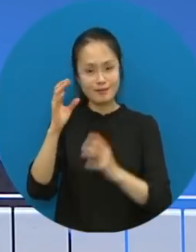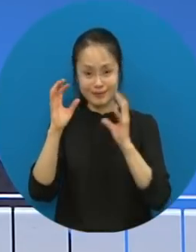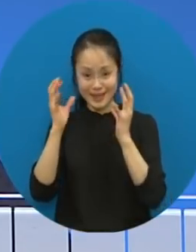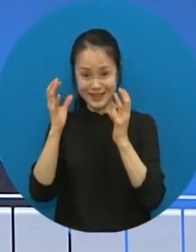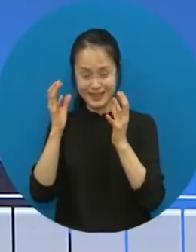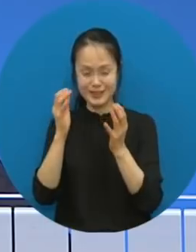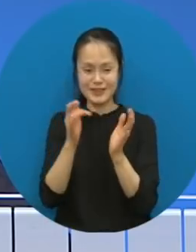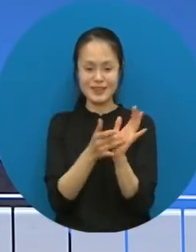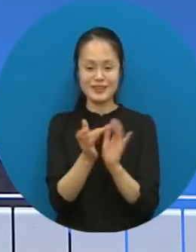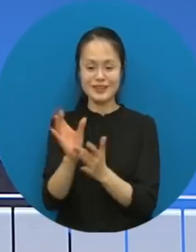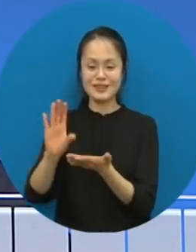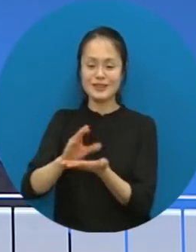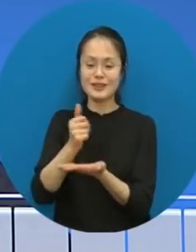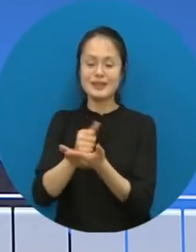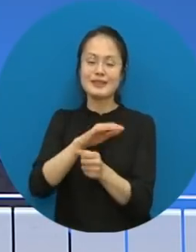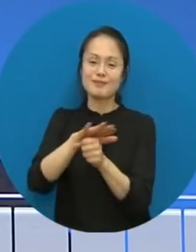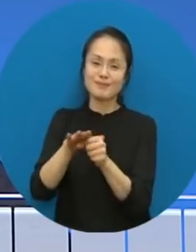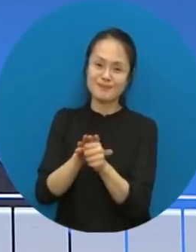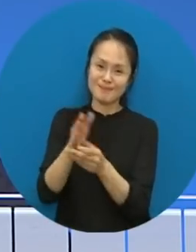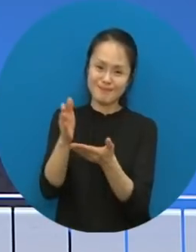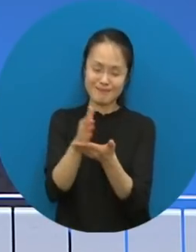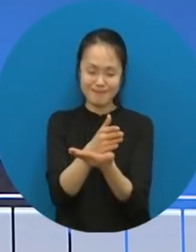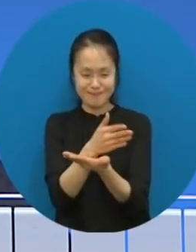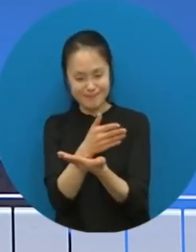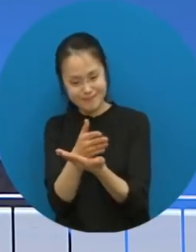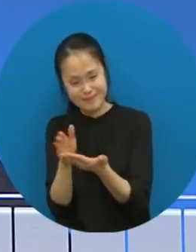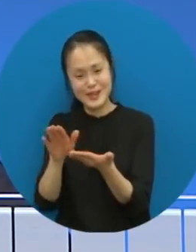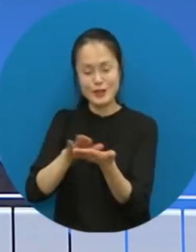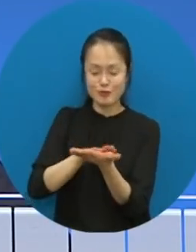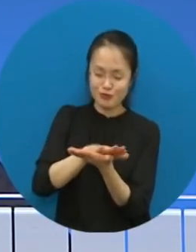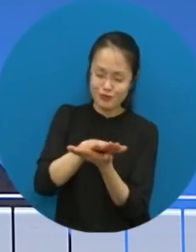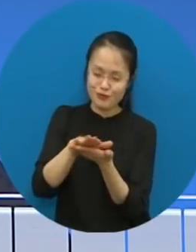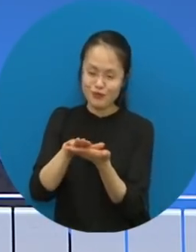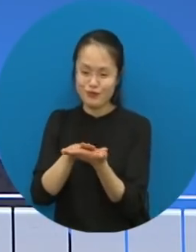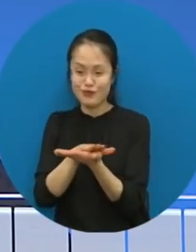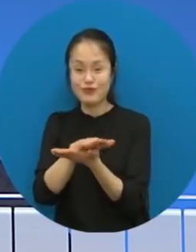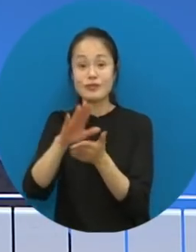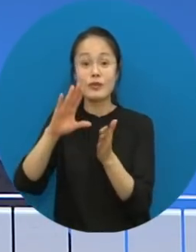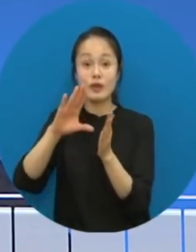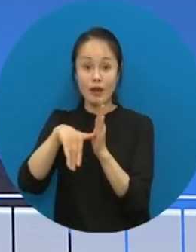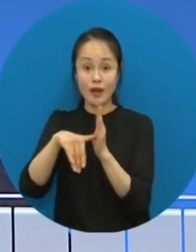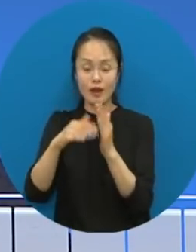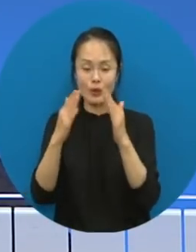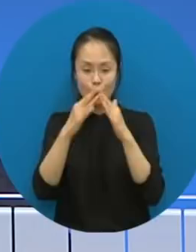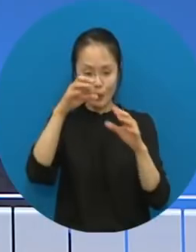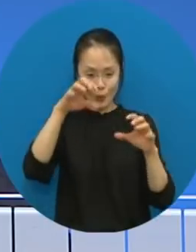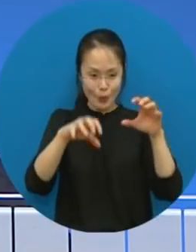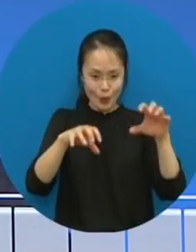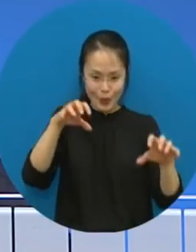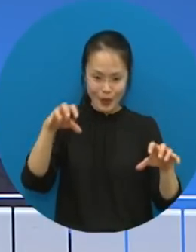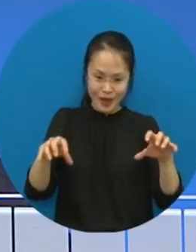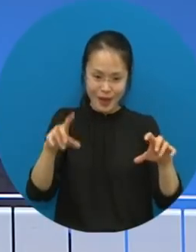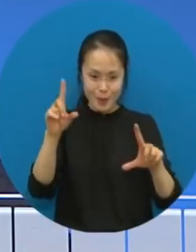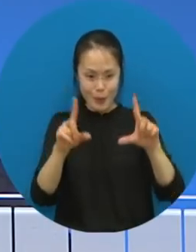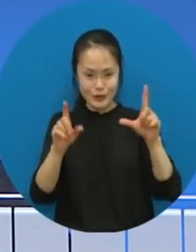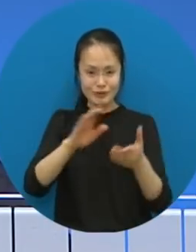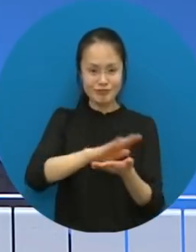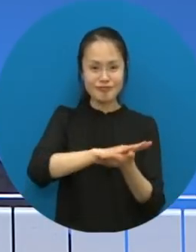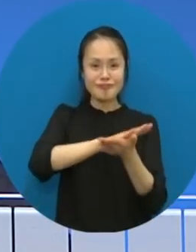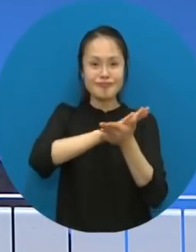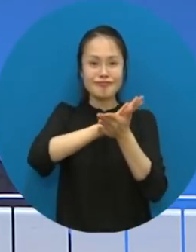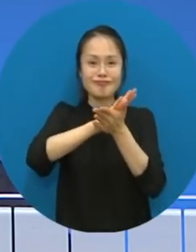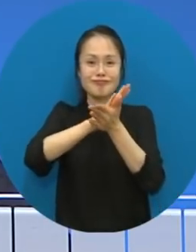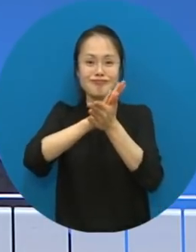하시고 뒹굴게 하시는 동안에 동네가 바뀌게 하기 시작하시고 도리어 깽들이 우리를 지켜주는